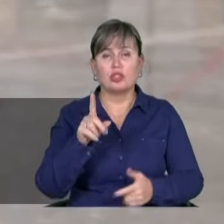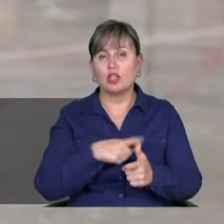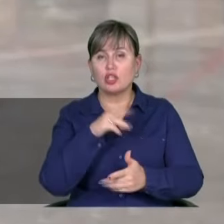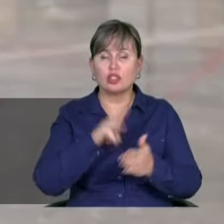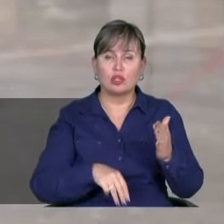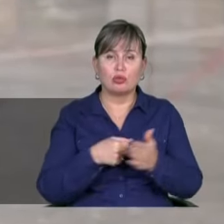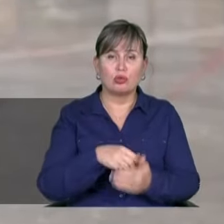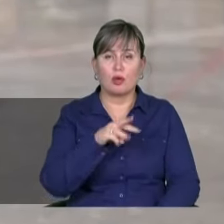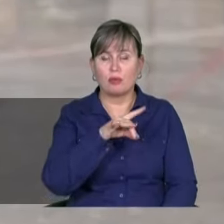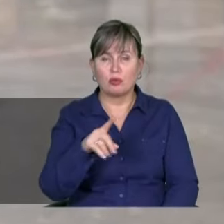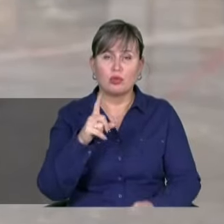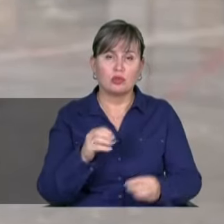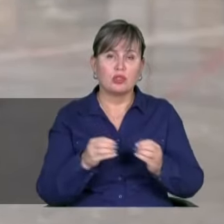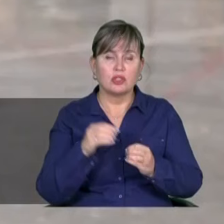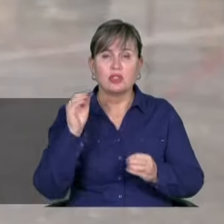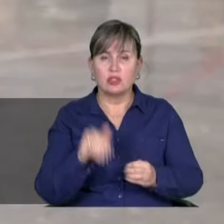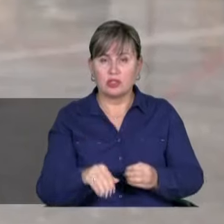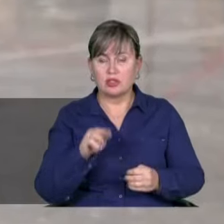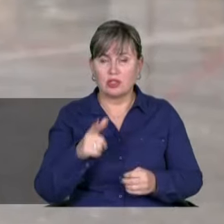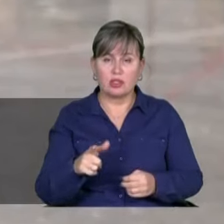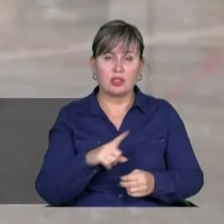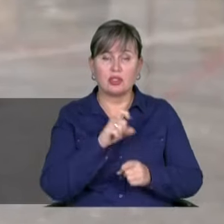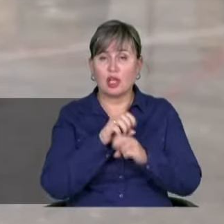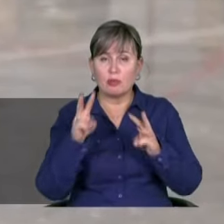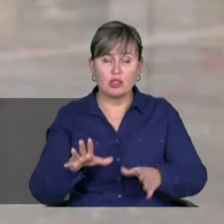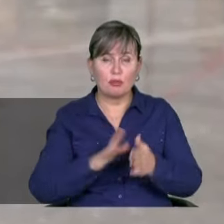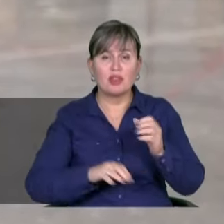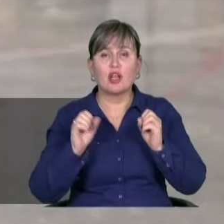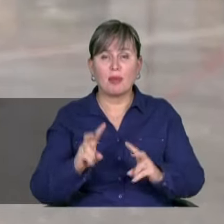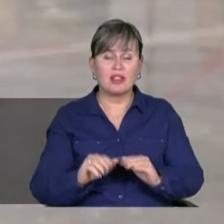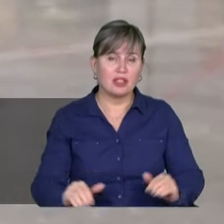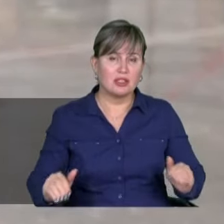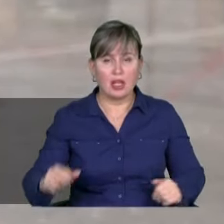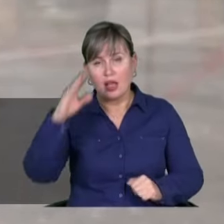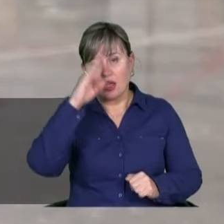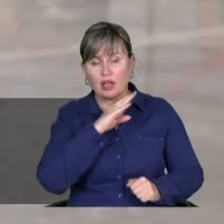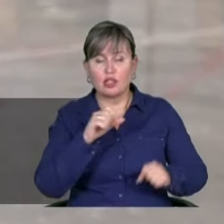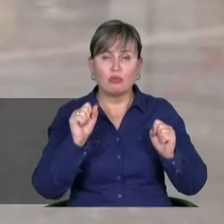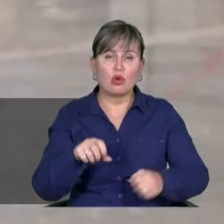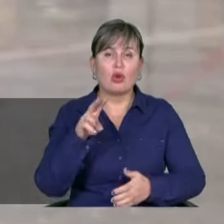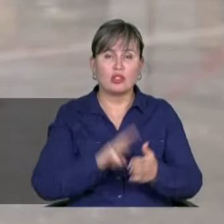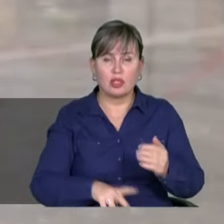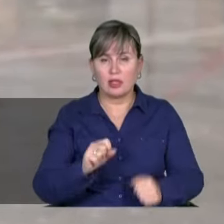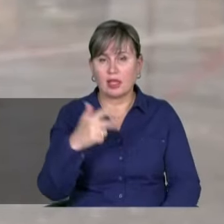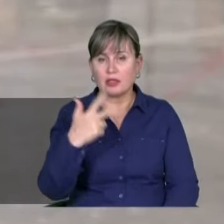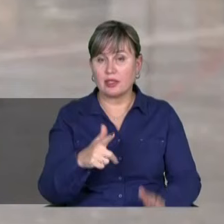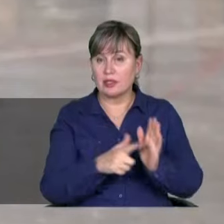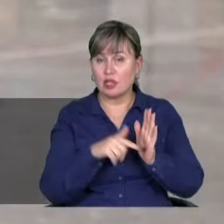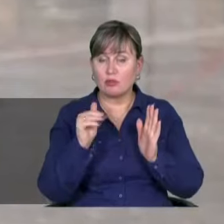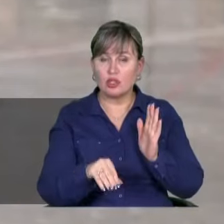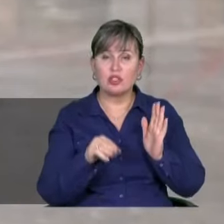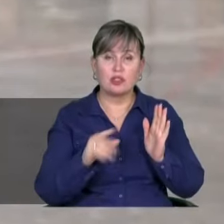30 МРП или 110 тысяч тенге. За необеспечение безопасности детей родителей могут оштрафовать на 37 тысяч